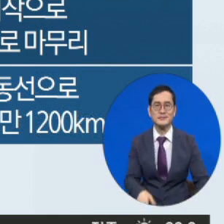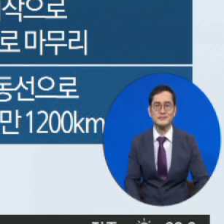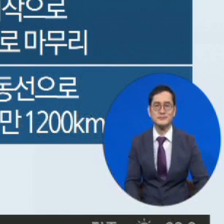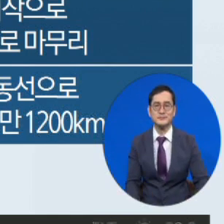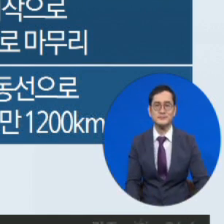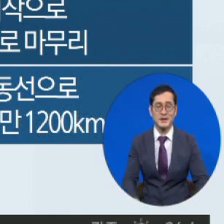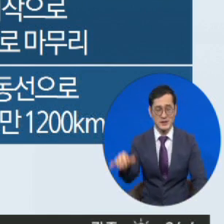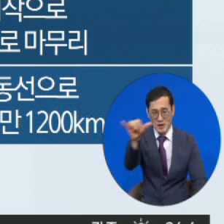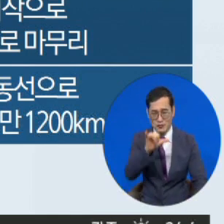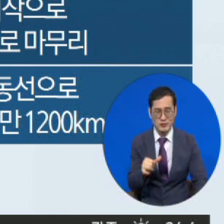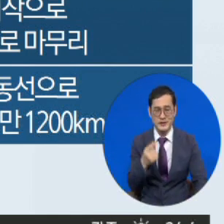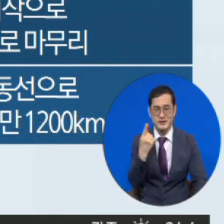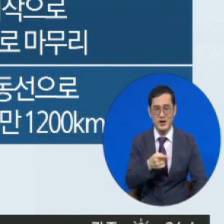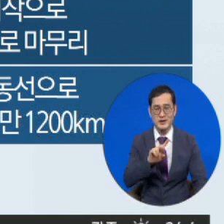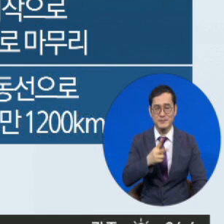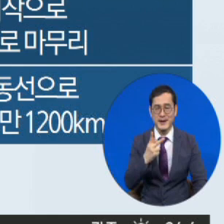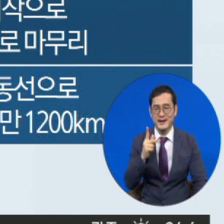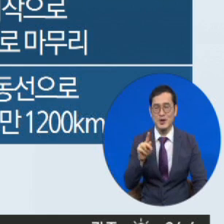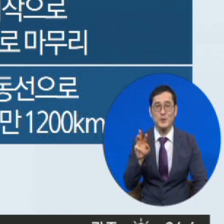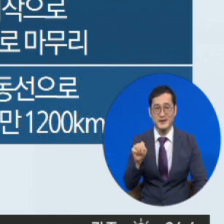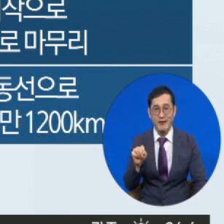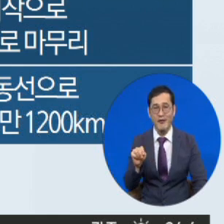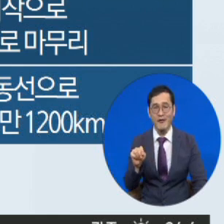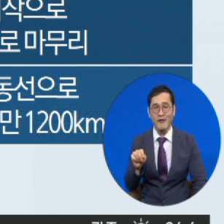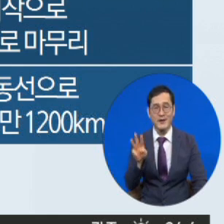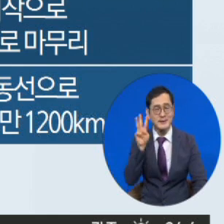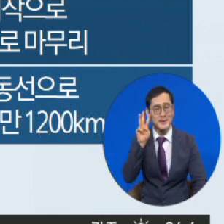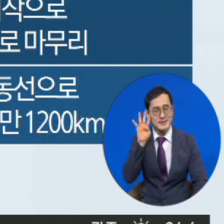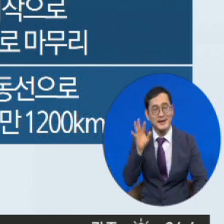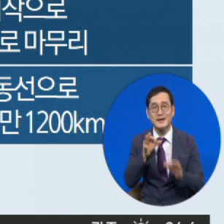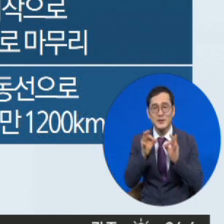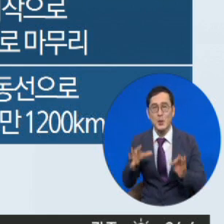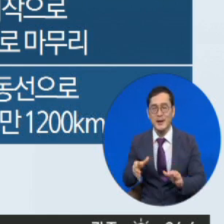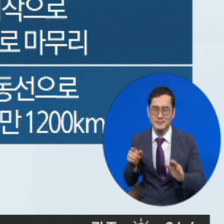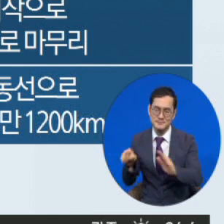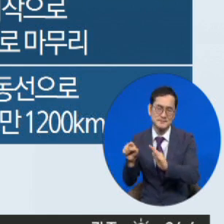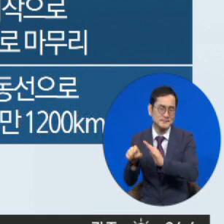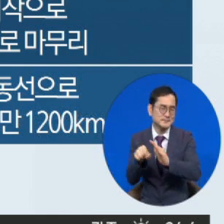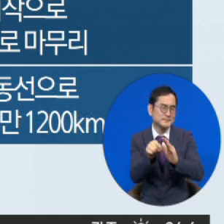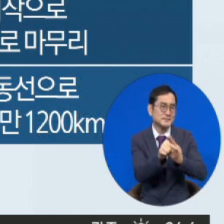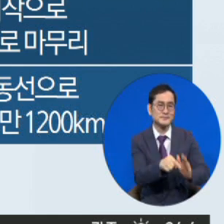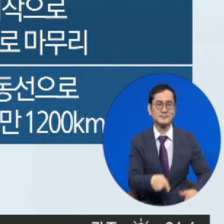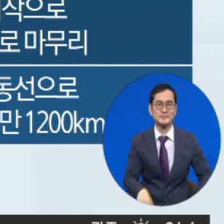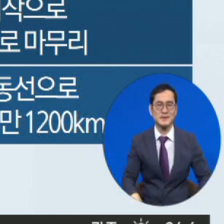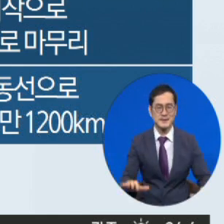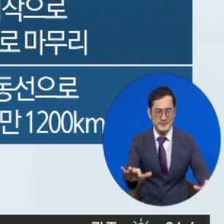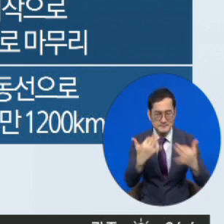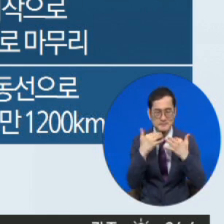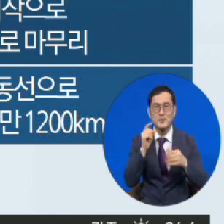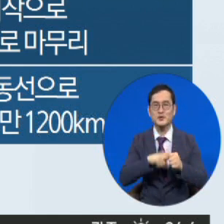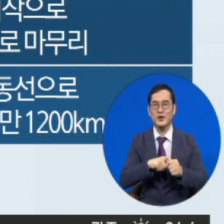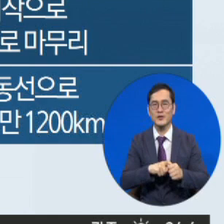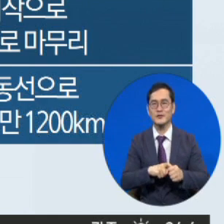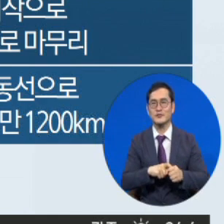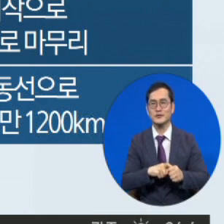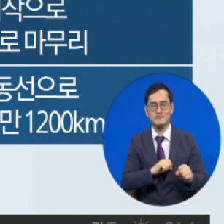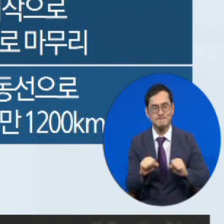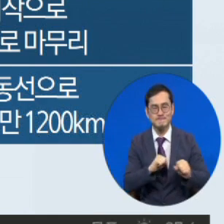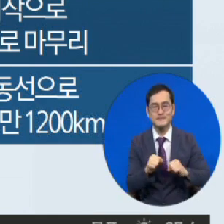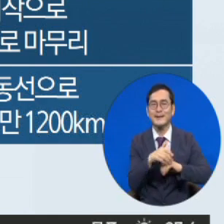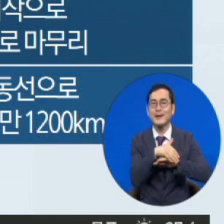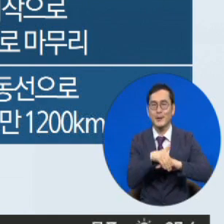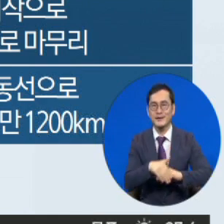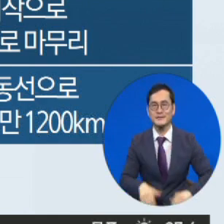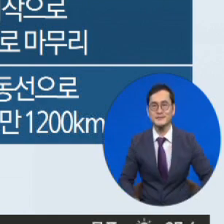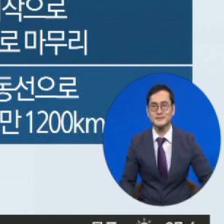1200km를 순회를 하면서 이제 민심을 이제 탐방하고 자신의 지지를 좀더 얻기 위한 지금 행보를 하고 있는데요.